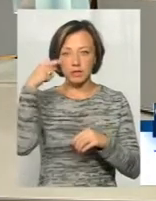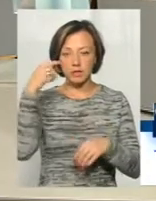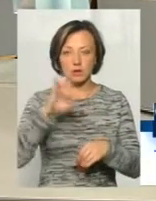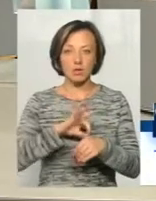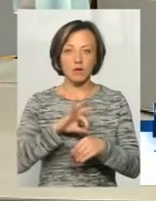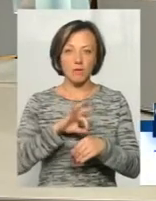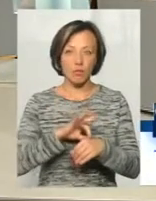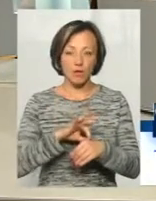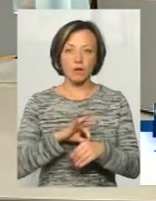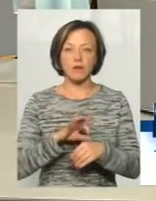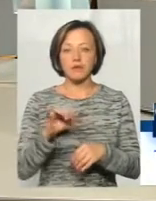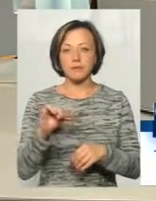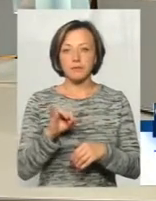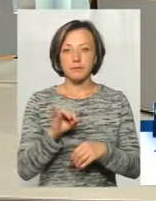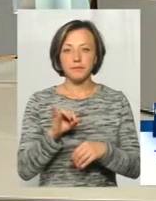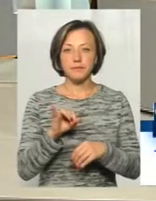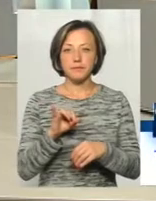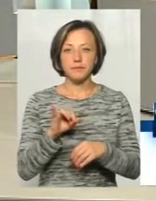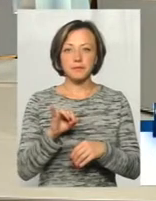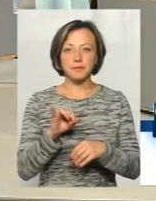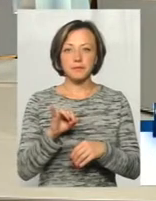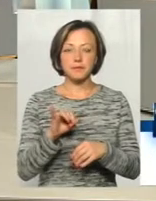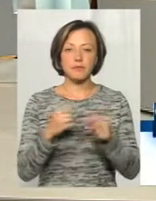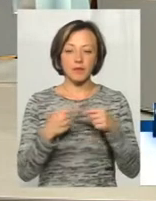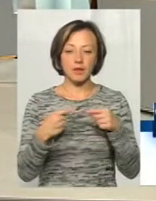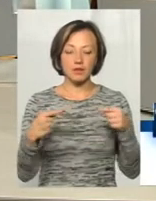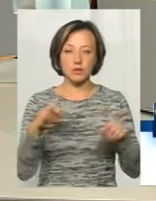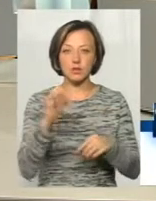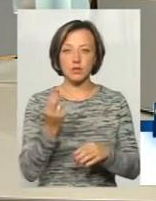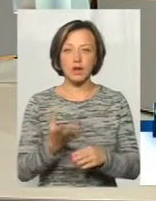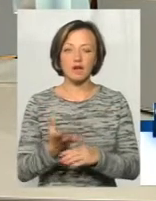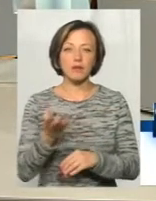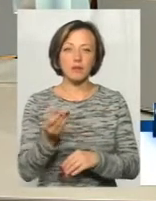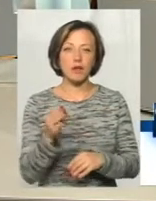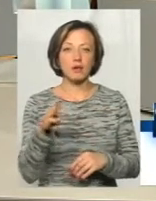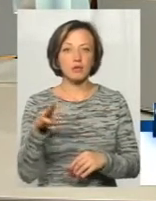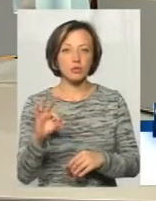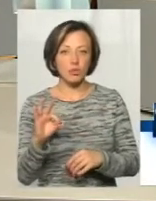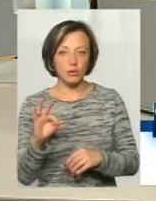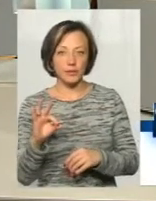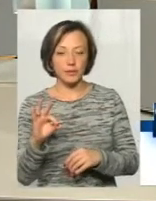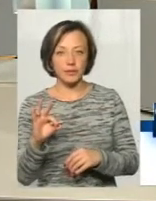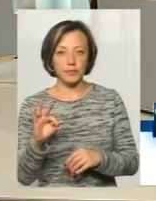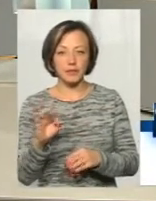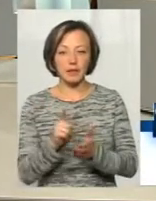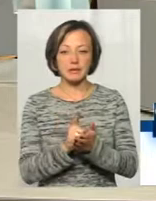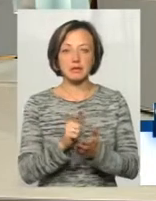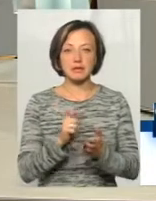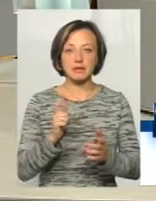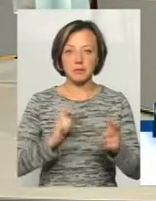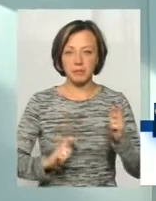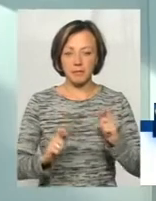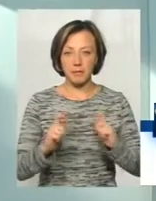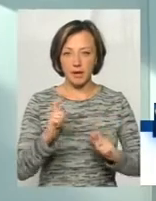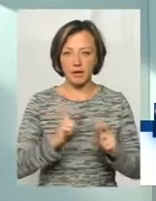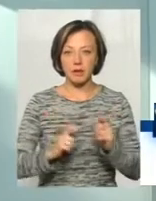така виплата є. От, і інші соціальні виплати, то стипендії, зокрема, для учнів,